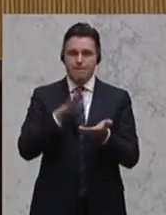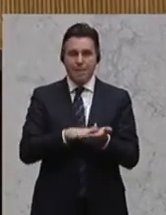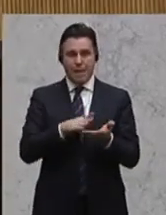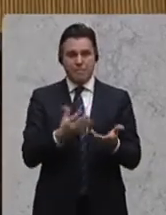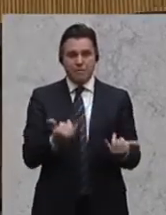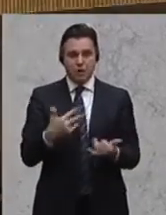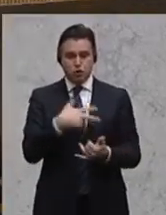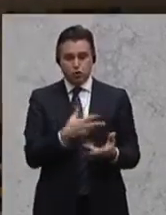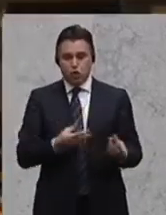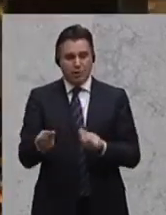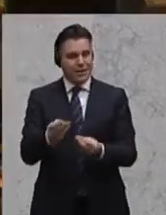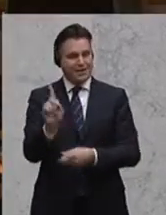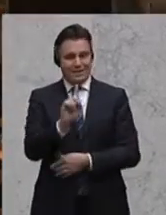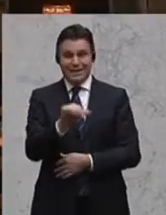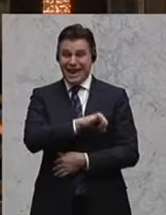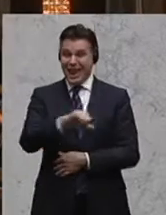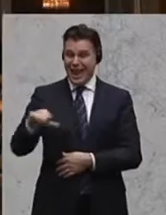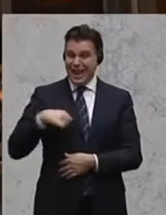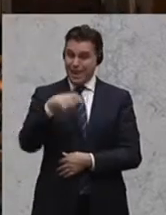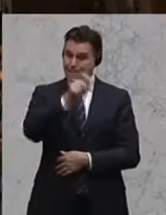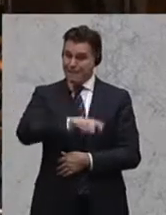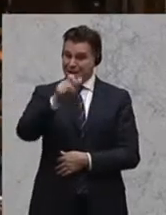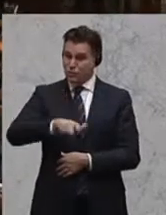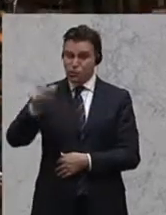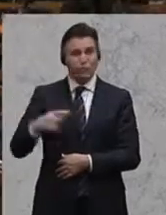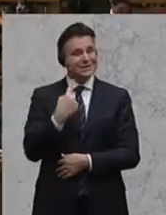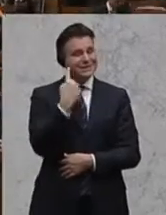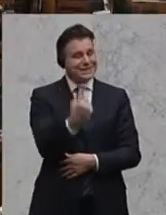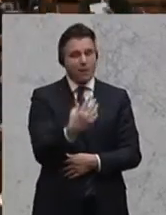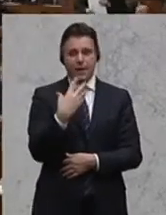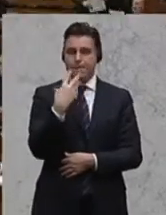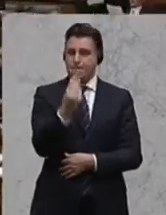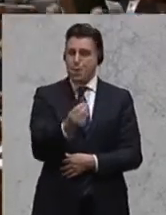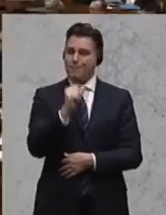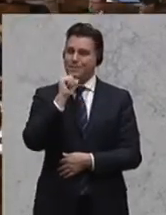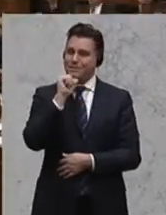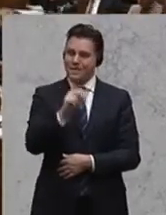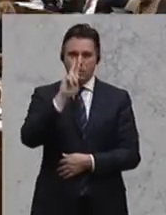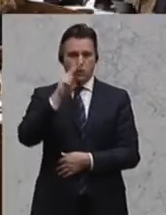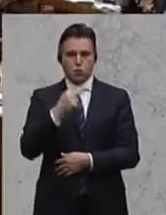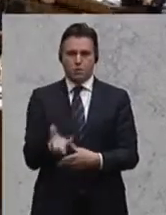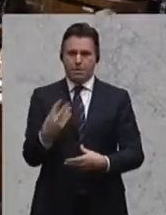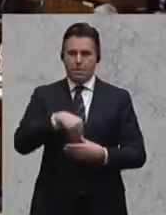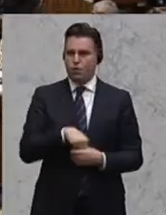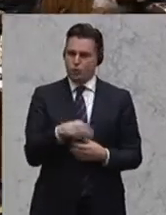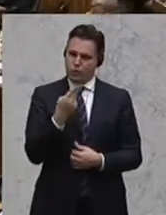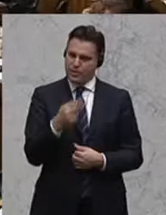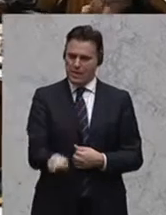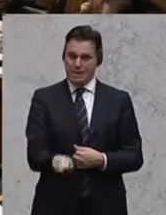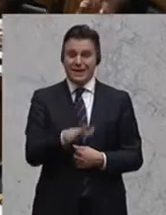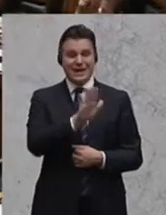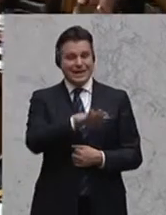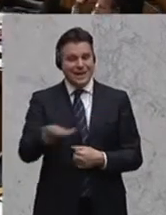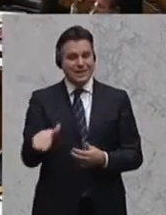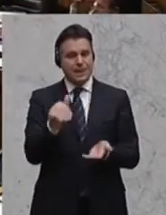verboten. Alleinstehende sollen weiterhin keine künstliche Befruchtung durchführen dürfen, denn Kinder haben nach unserer Meinung